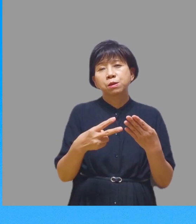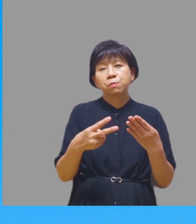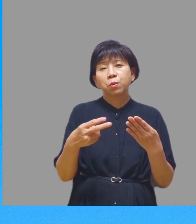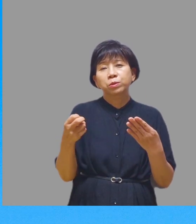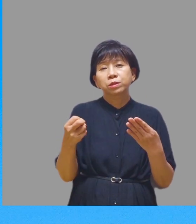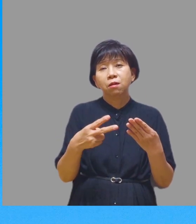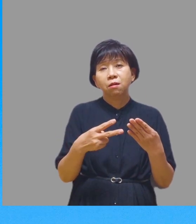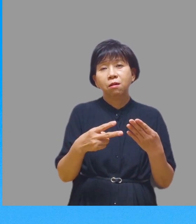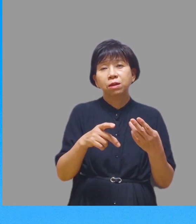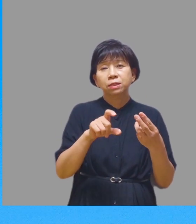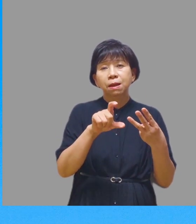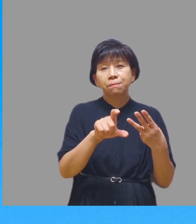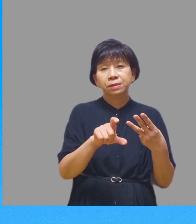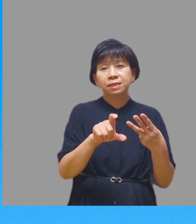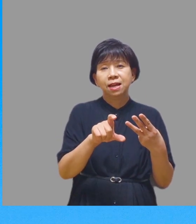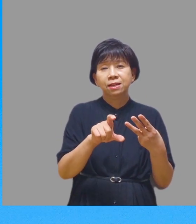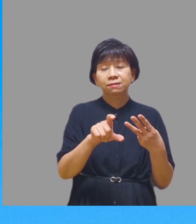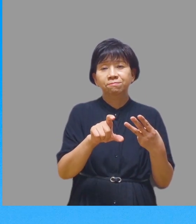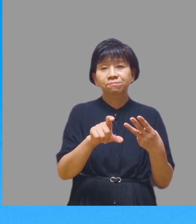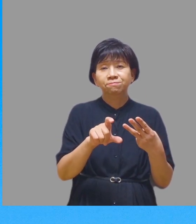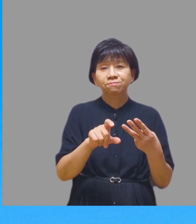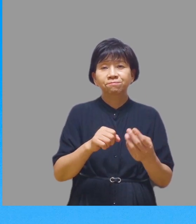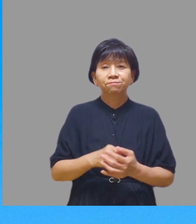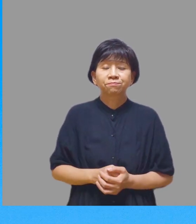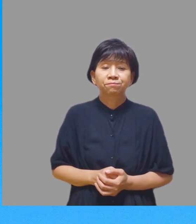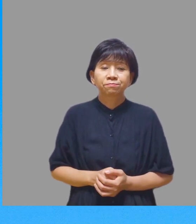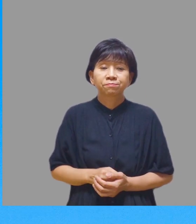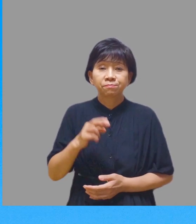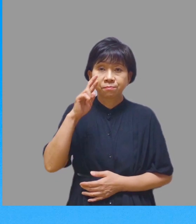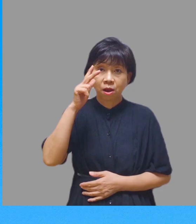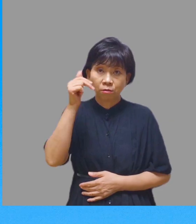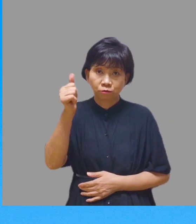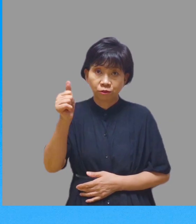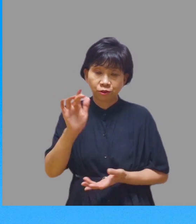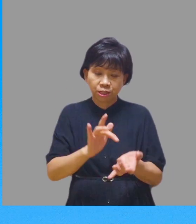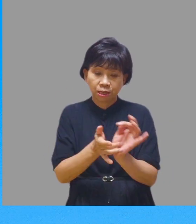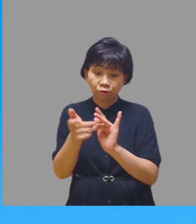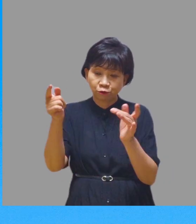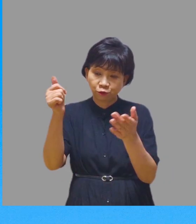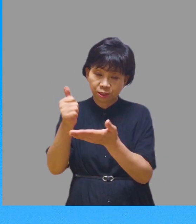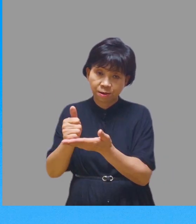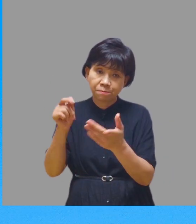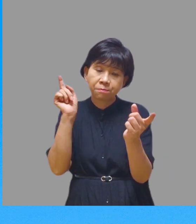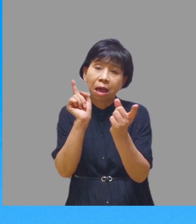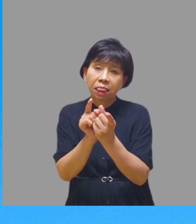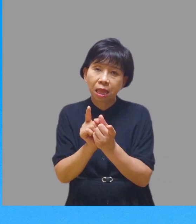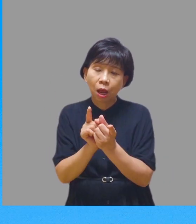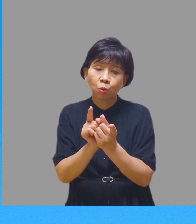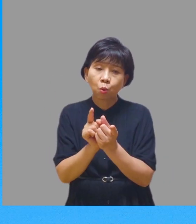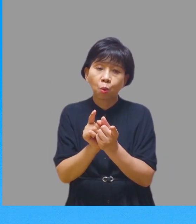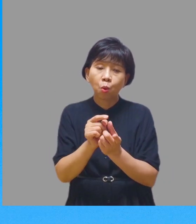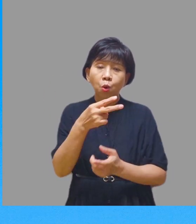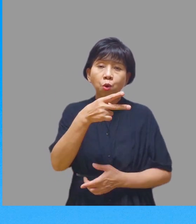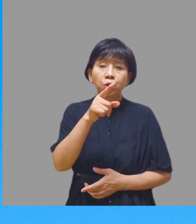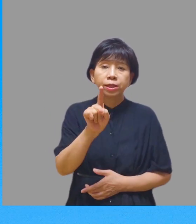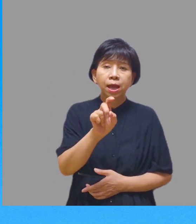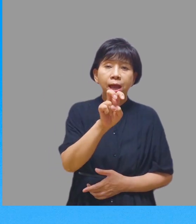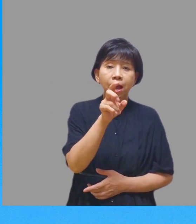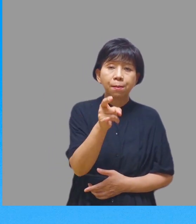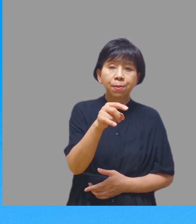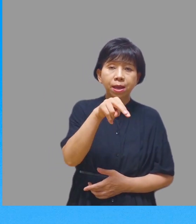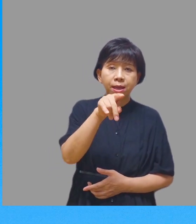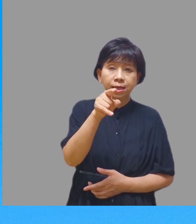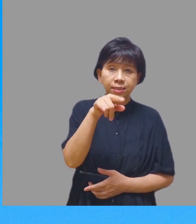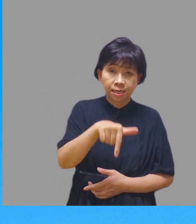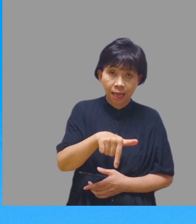빌립보서 3장 말씀. 바울은 이미 예수님을 만나 다메섹 도상에서 회심합니다. 또 수많은 교회를 세우게 되지요.